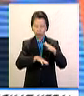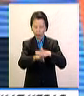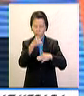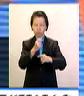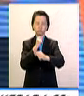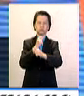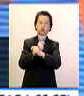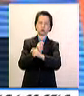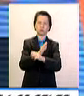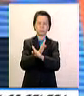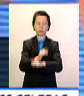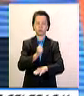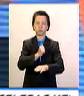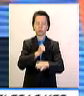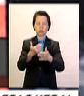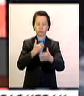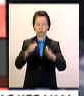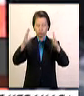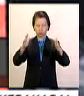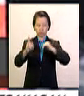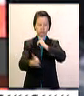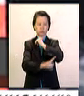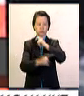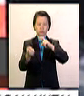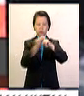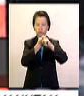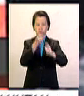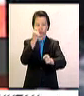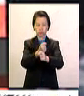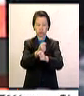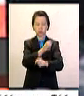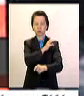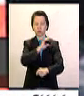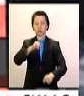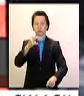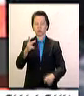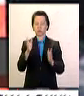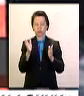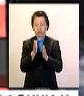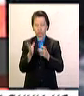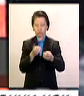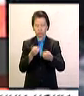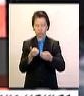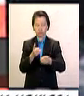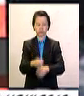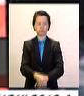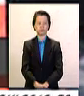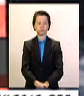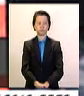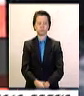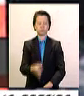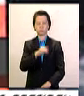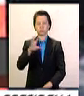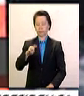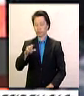untuk mempertahan dan membela diri sebelum tempoh hukuman penggantungan ditetapkan oleh Pengerusi Jawatankuasa Kecil Disiplin PABM. Majlis